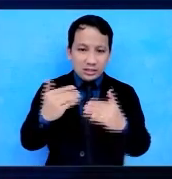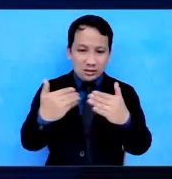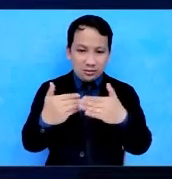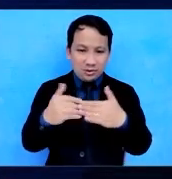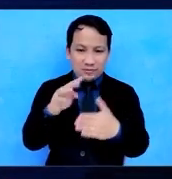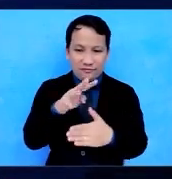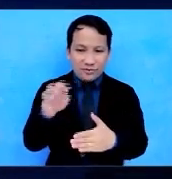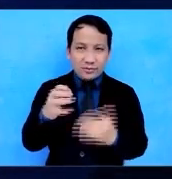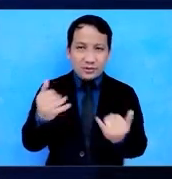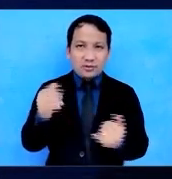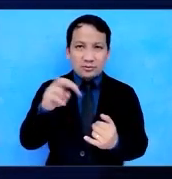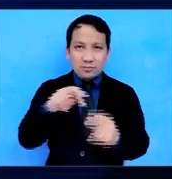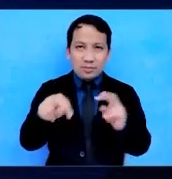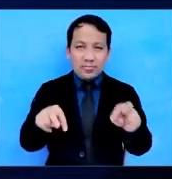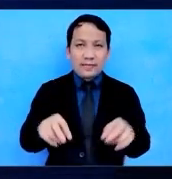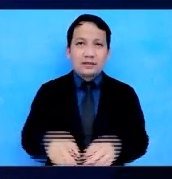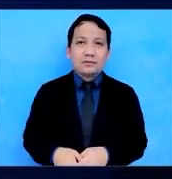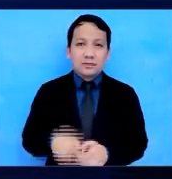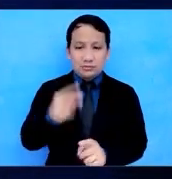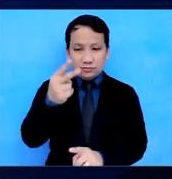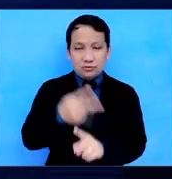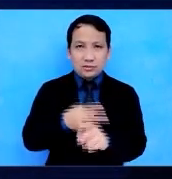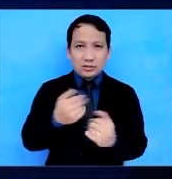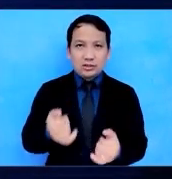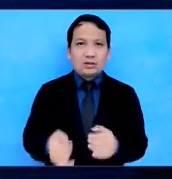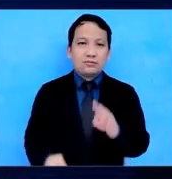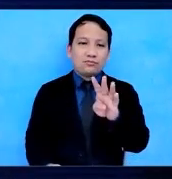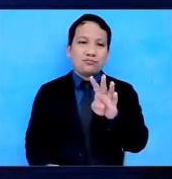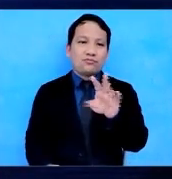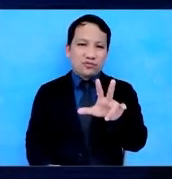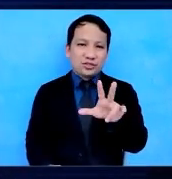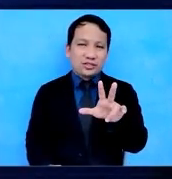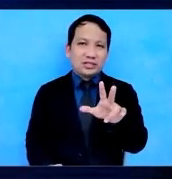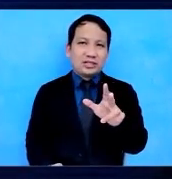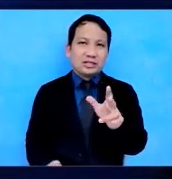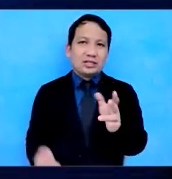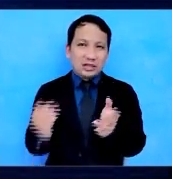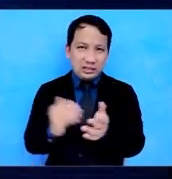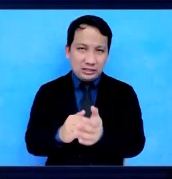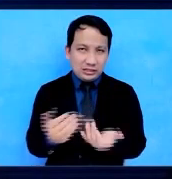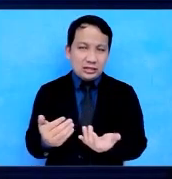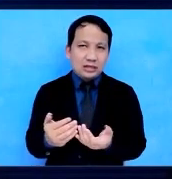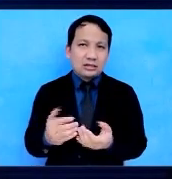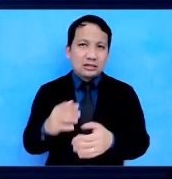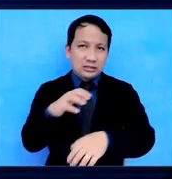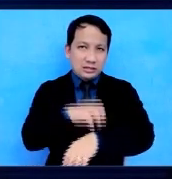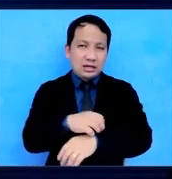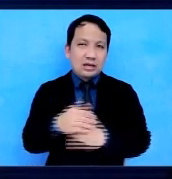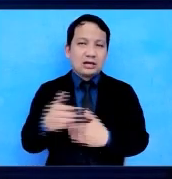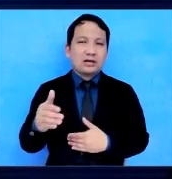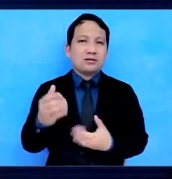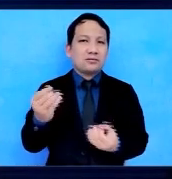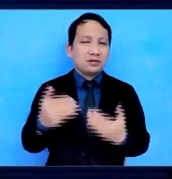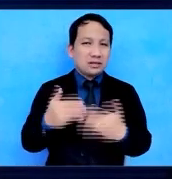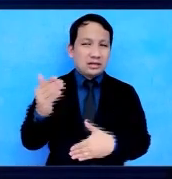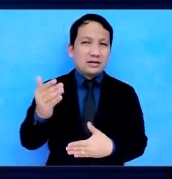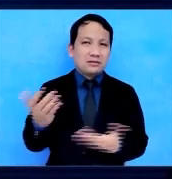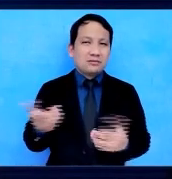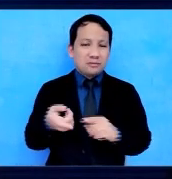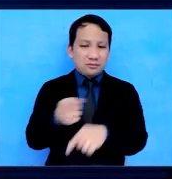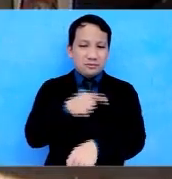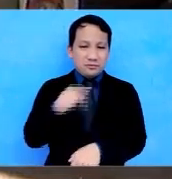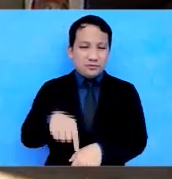At sa unang dalawang buwan ng 2023, mahigit 40 rabies cases na agad. Karamihan niyan galing sa mga